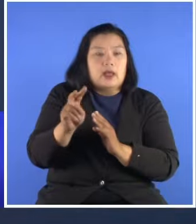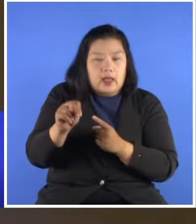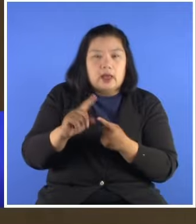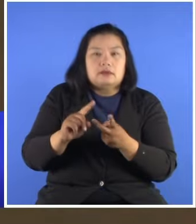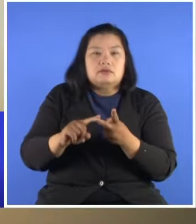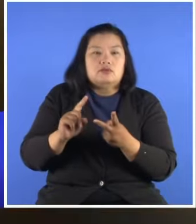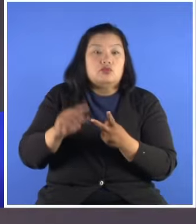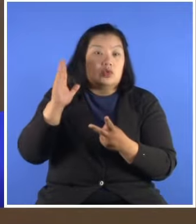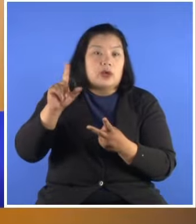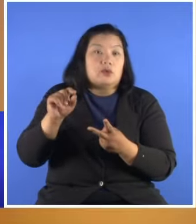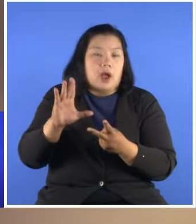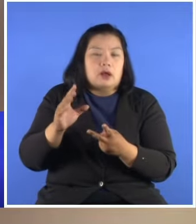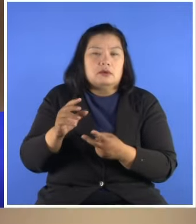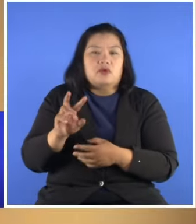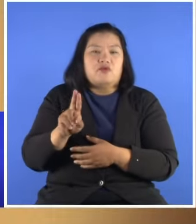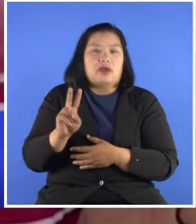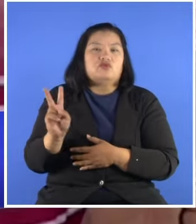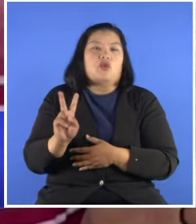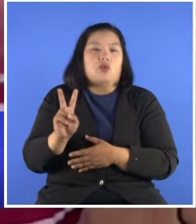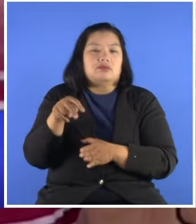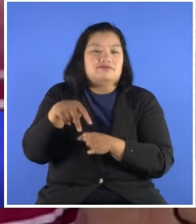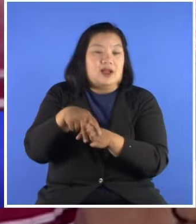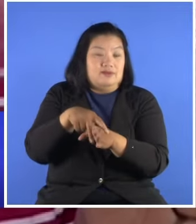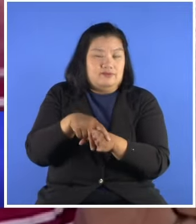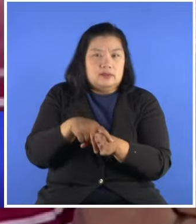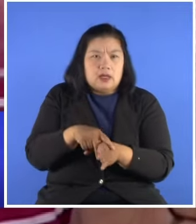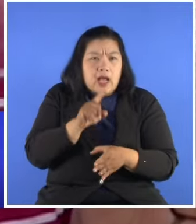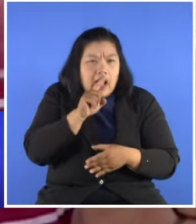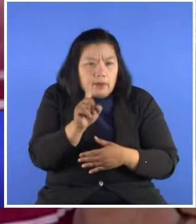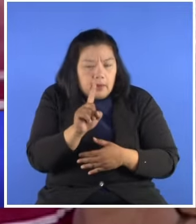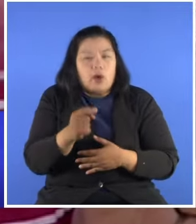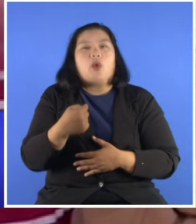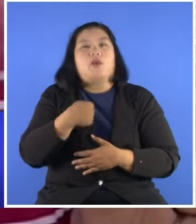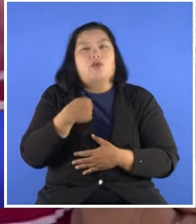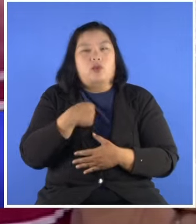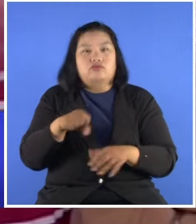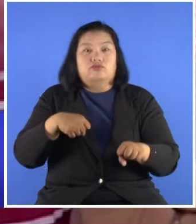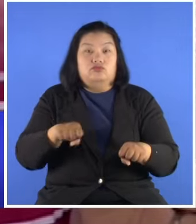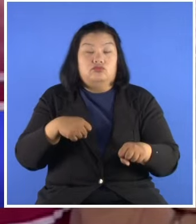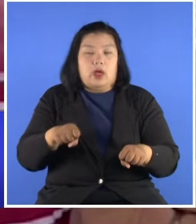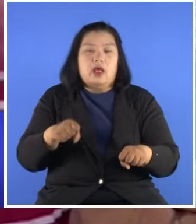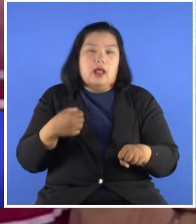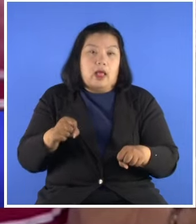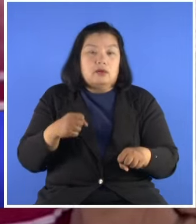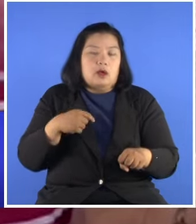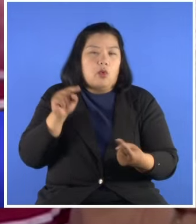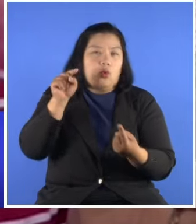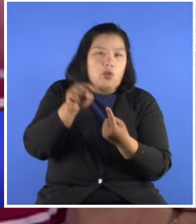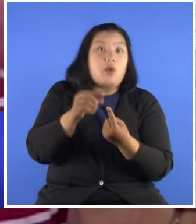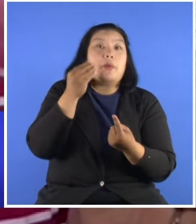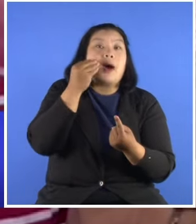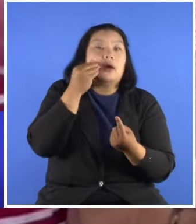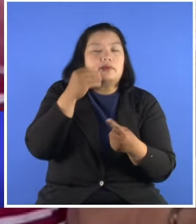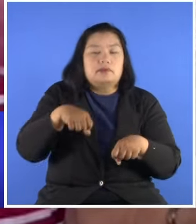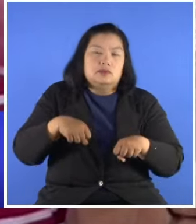ายุ25ปีเล่าเหตุการณ์ให้ฟังว่าเขาทั้งคู่เนี่ยขี่จักรยานยนต์กลับจากที่ทำงานเพื่อจะไปบ้านพักขณะเกิดเ